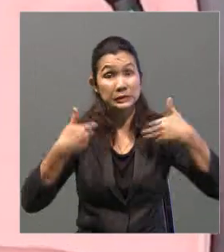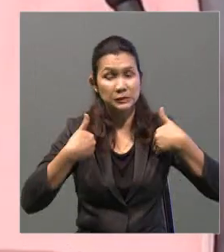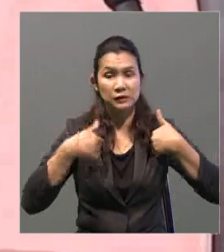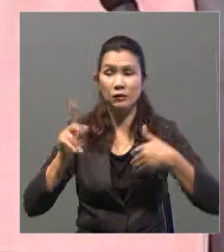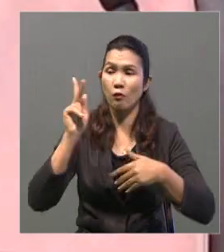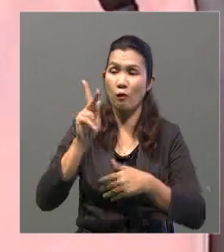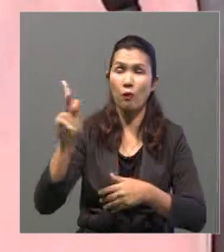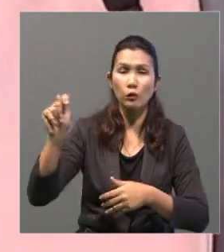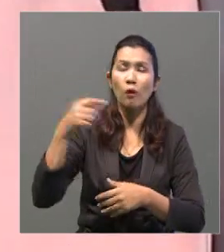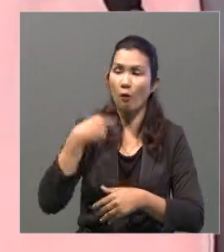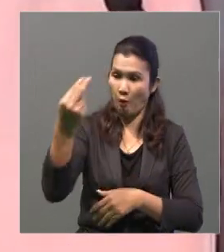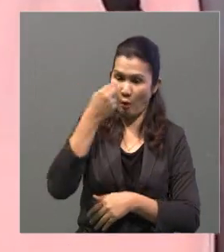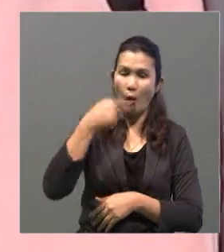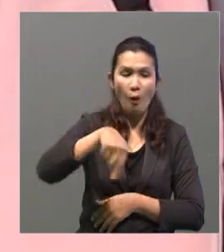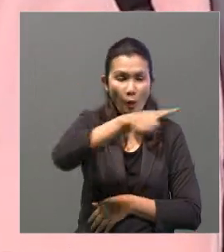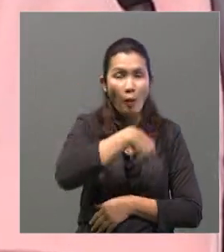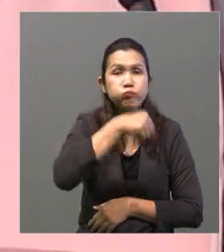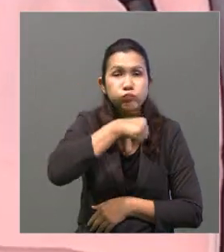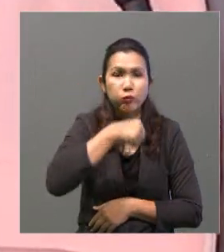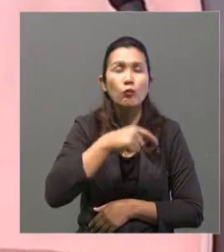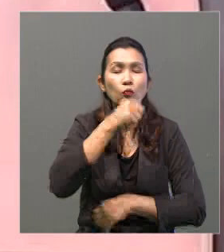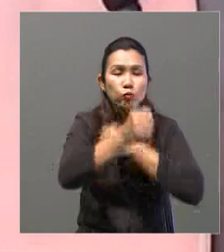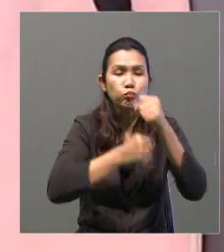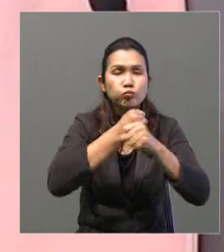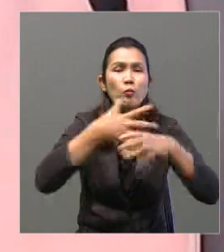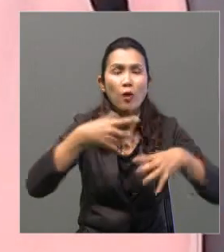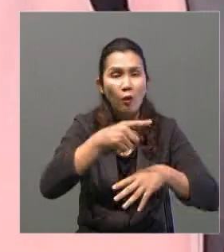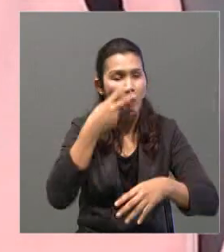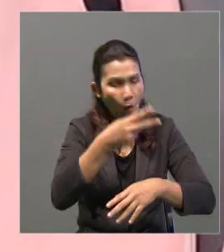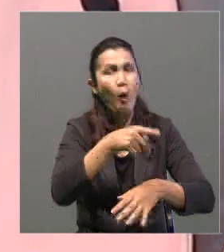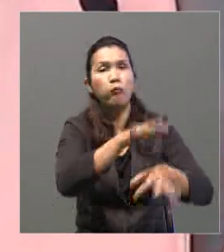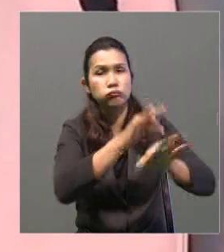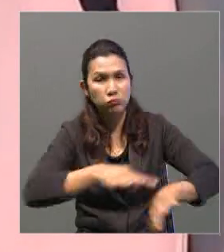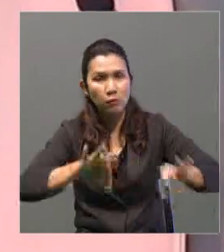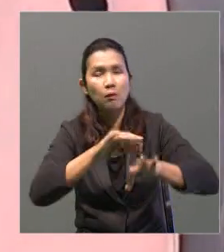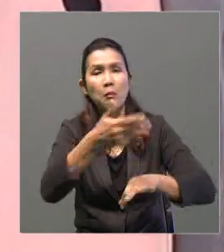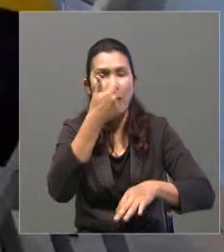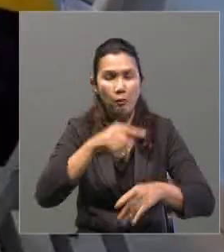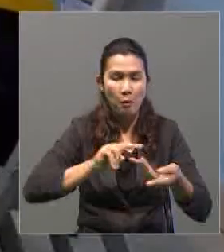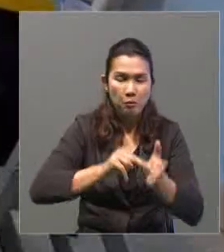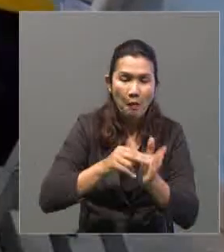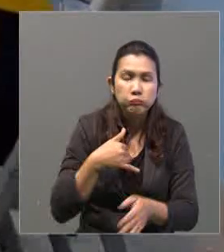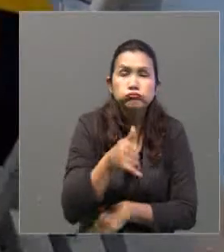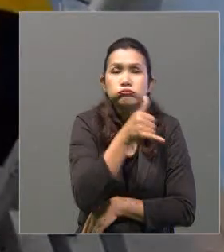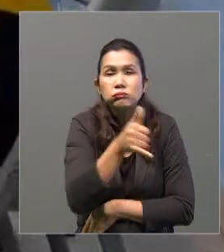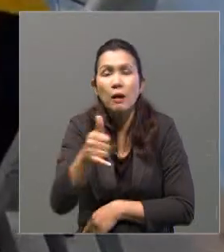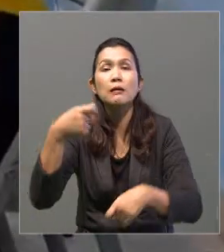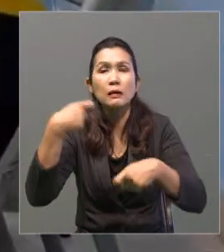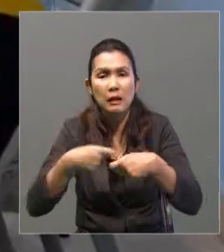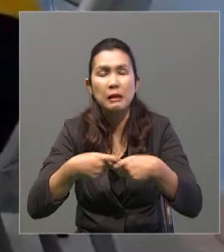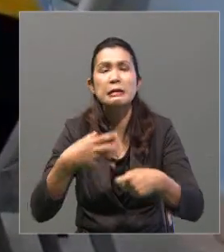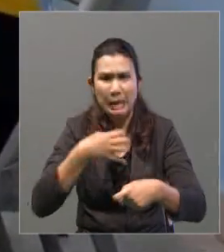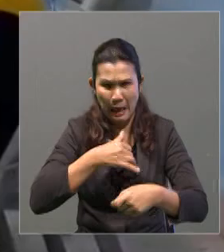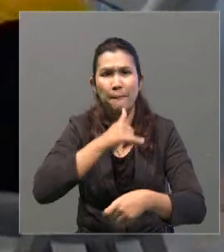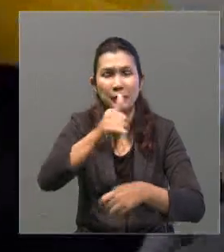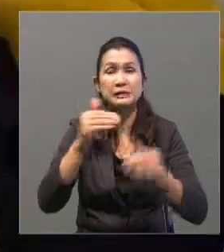กกตเห็นความสำคัญของผู้สูงอายุซึ่งเป็นกลุ่มเปราะบางที่มีความยากลำบากในการเคลื่อนไหวร่างกายแต่ว่าอยากที่จะออก